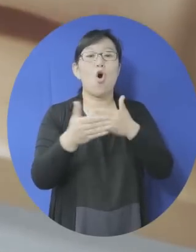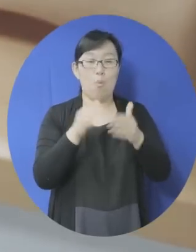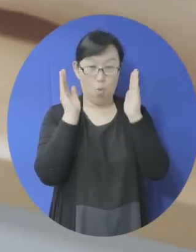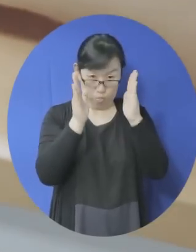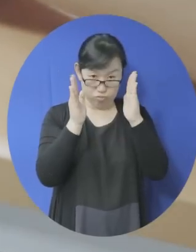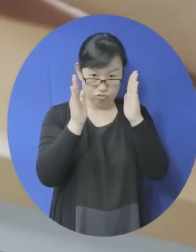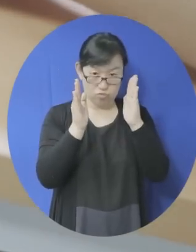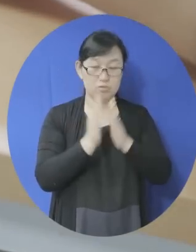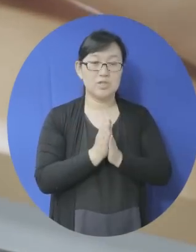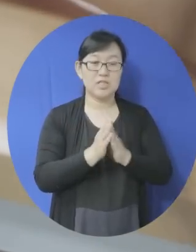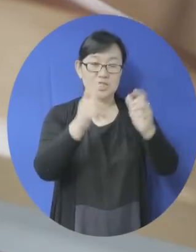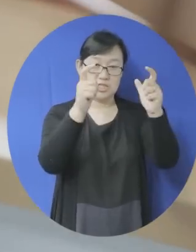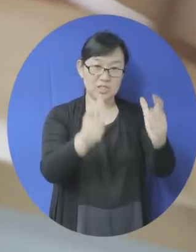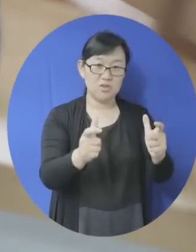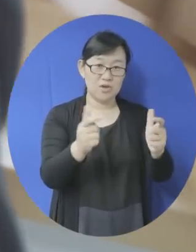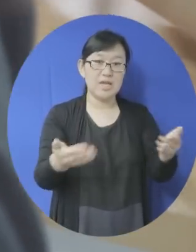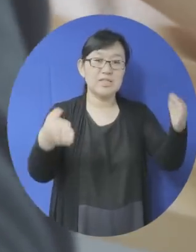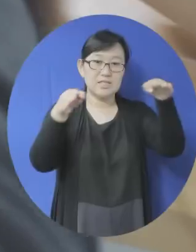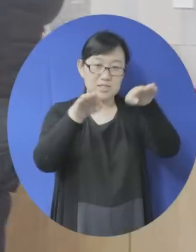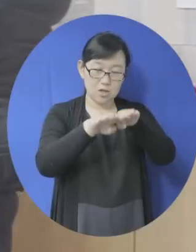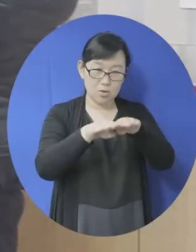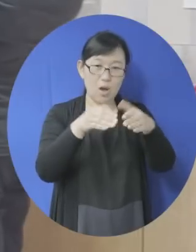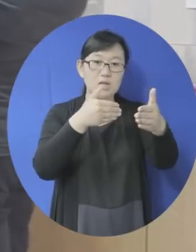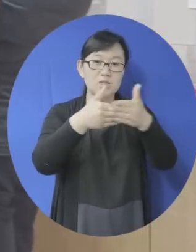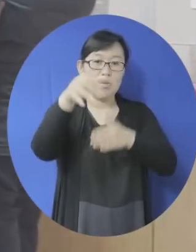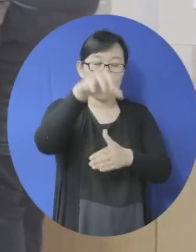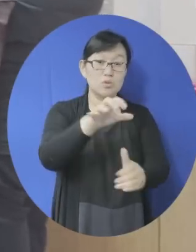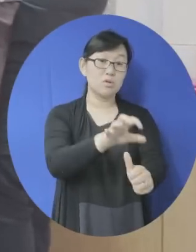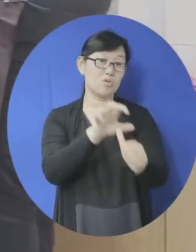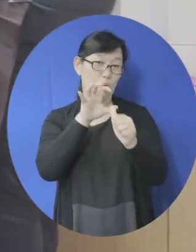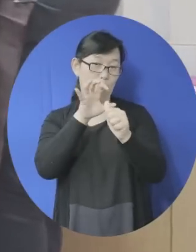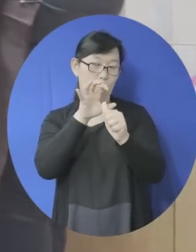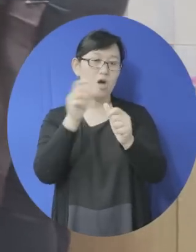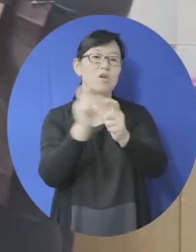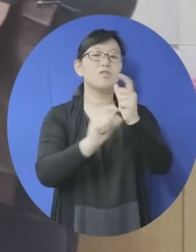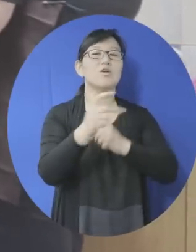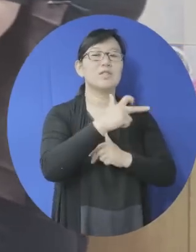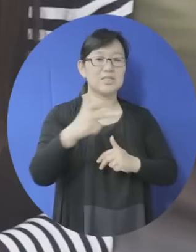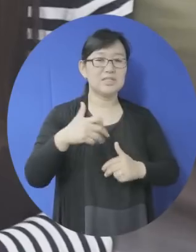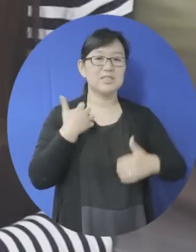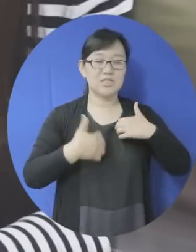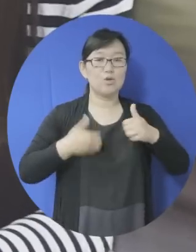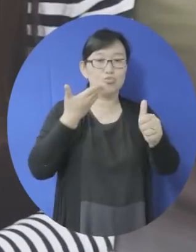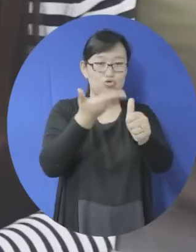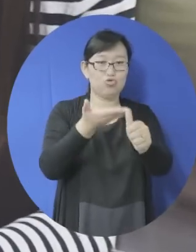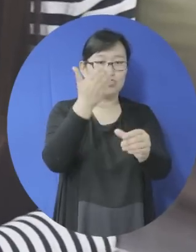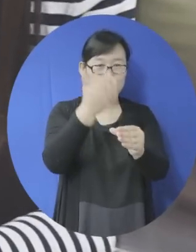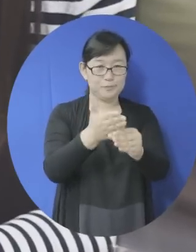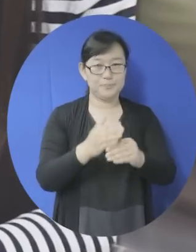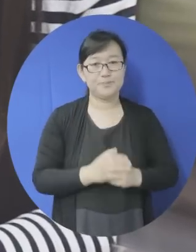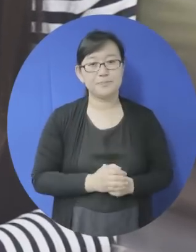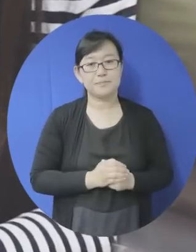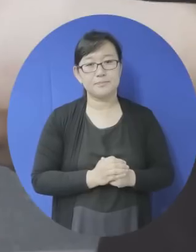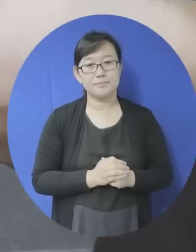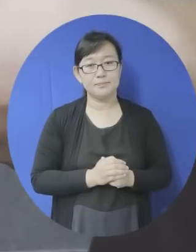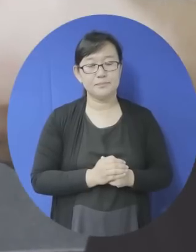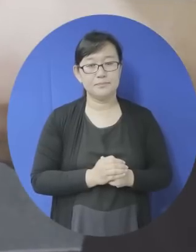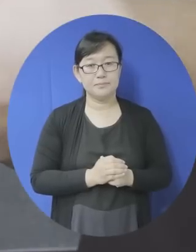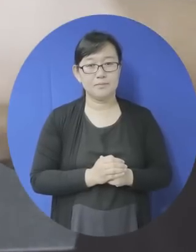체험 학습, 지역사회 시설과 체험 장소를 활용하여 더 큰 즐거움을 주고 있습니다.